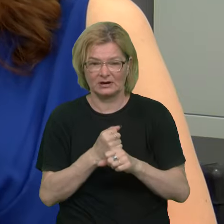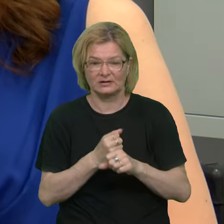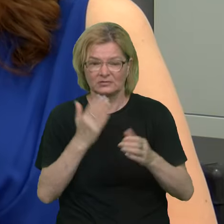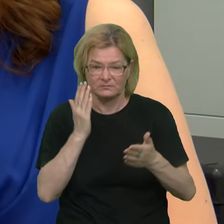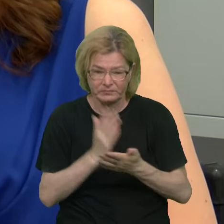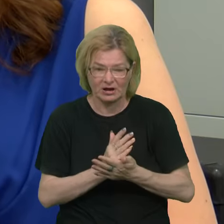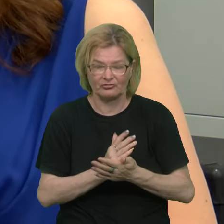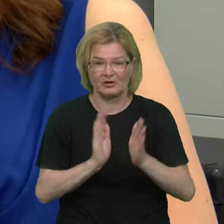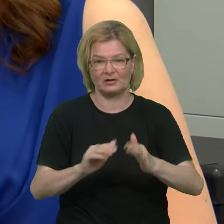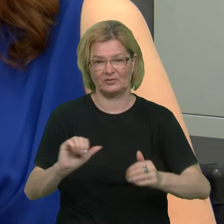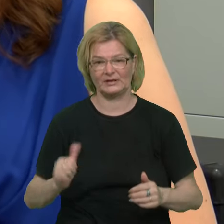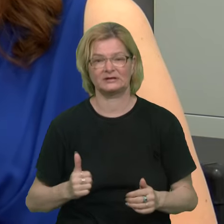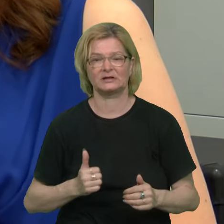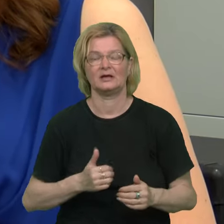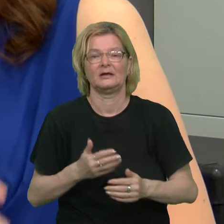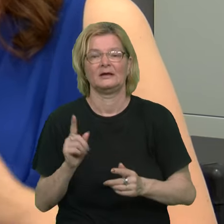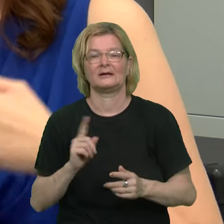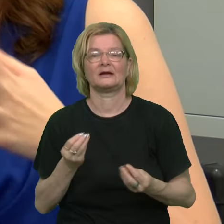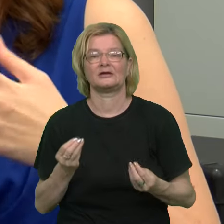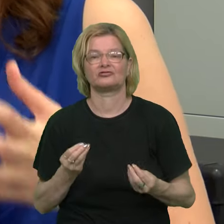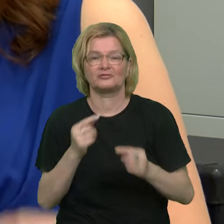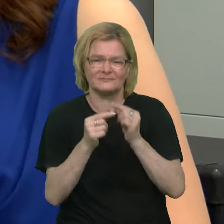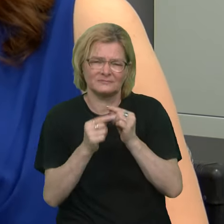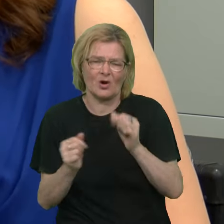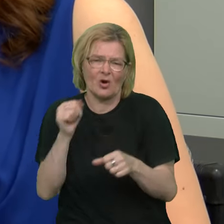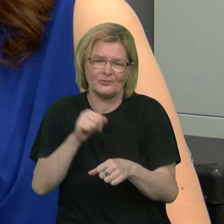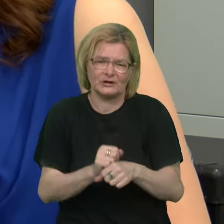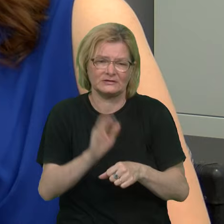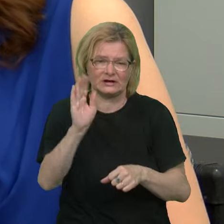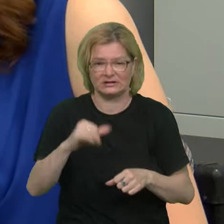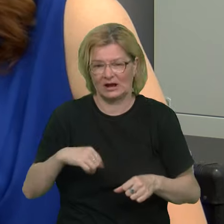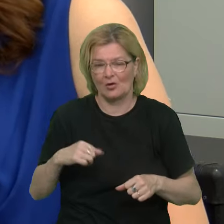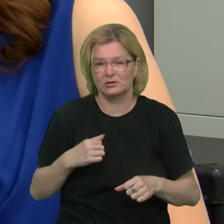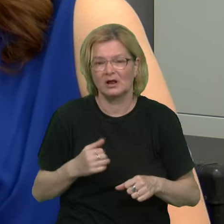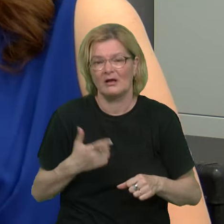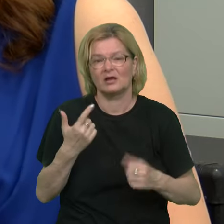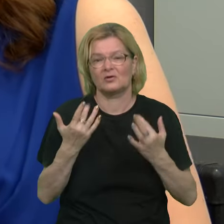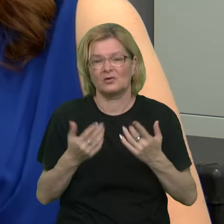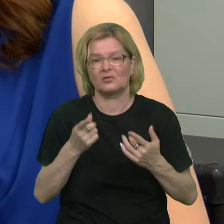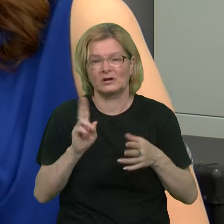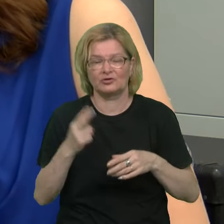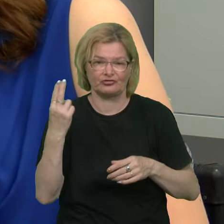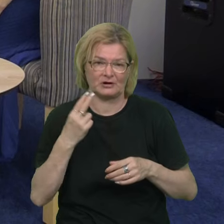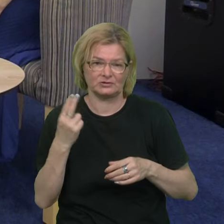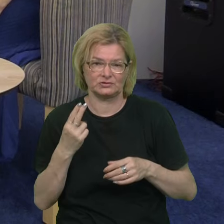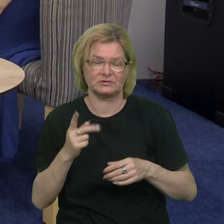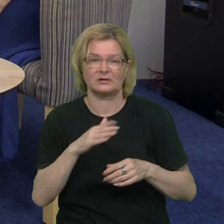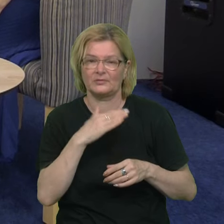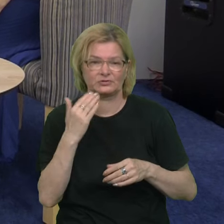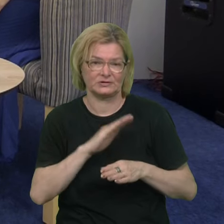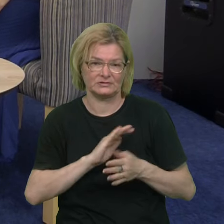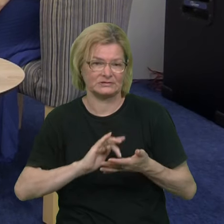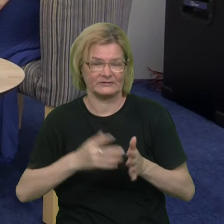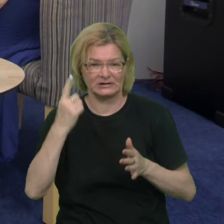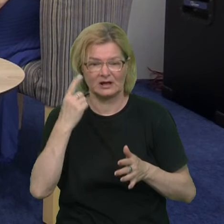htjela drugačije to da radim, nego baš onako kako jest. Naravno, ne nešto detaljno opterećujuće za njenu dobu, ali ono koliko ona može